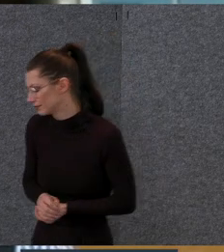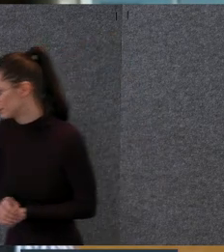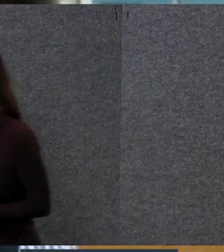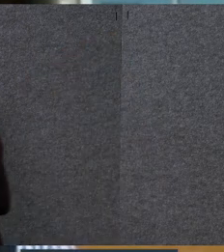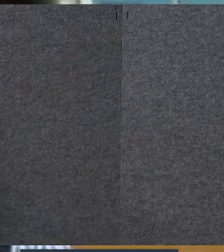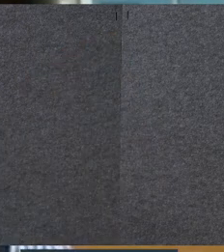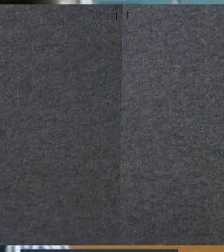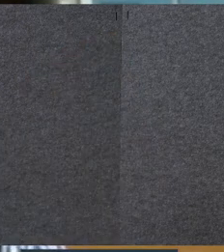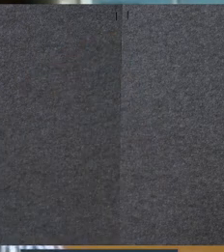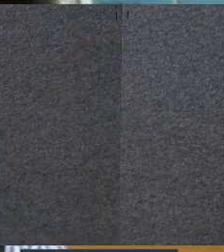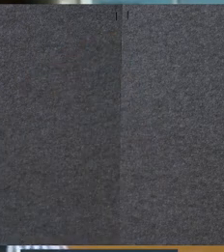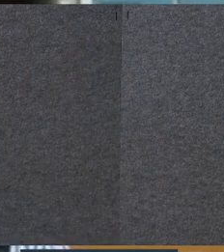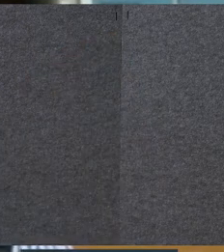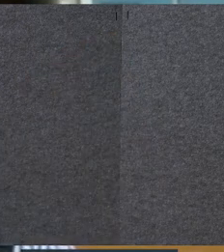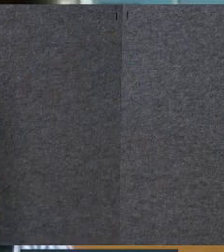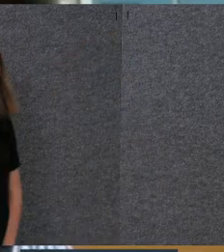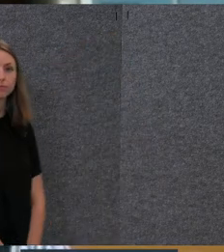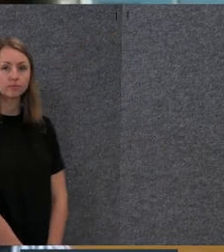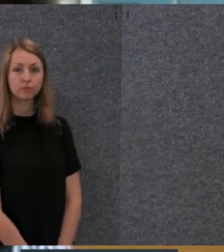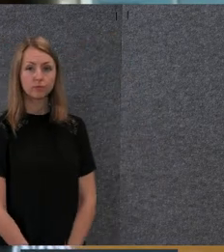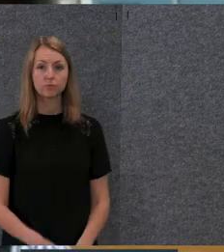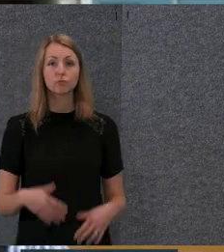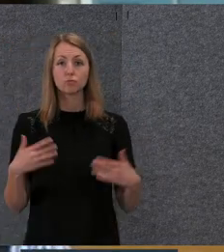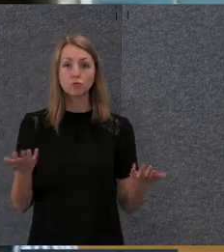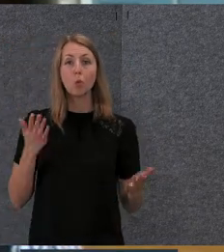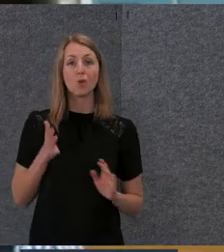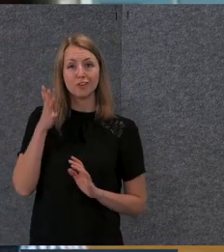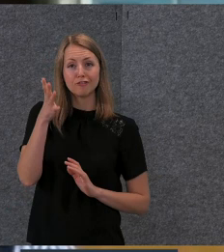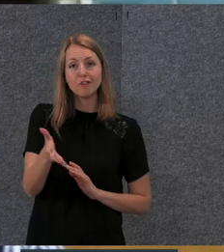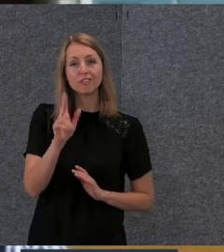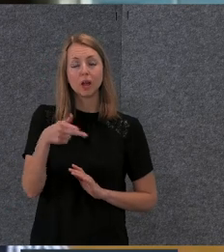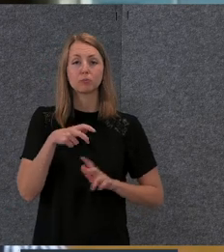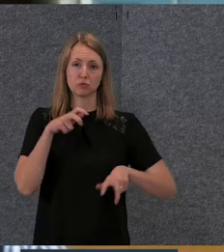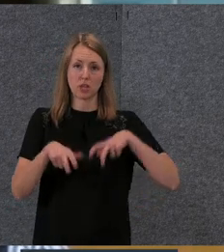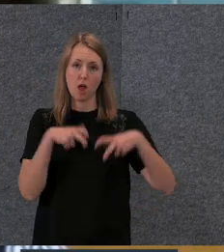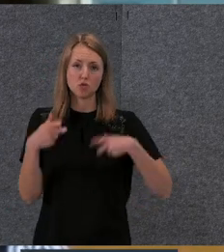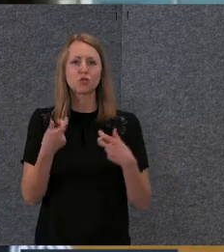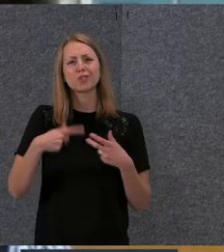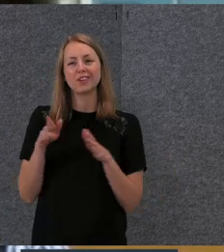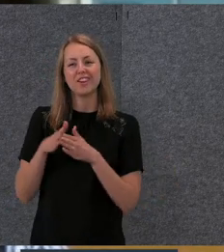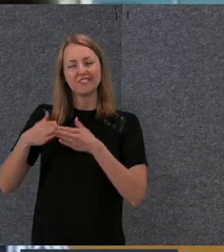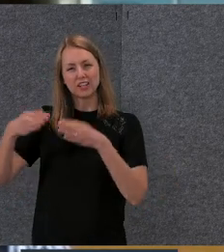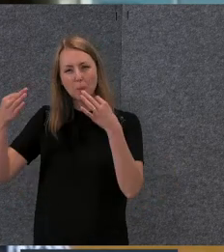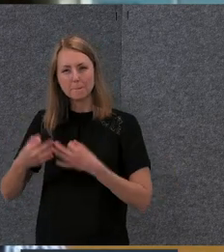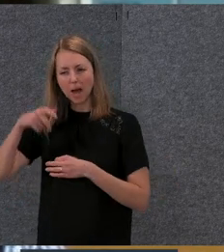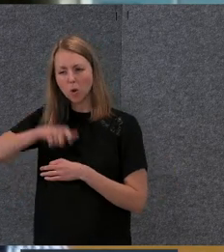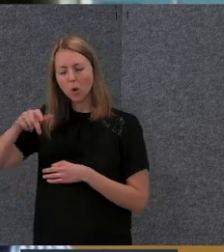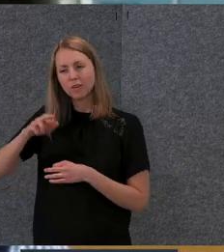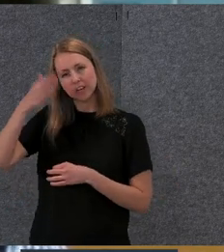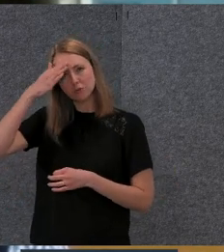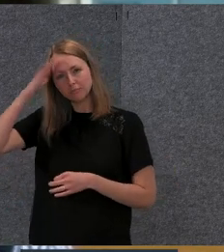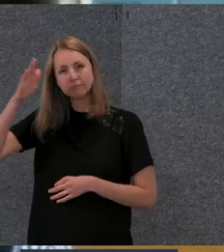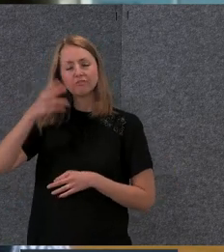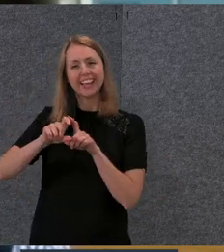5 Jahren am intensivsten werden ausschöpfen können und da dürfen wir nicht zurückstehen. Und da braucht die Fraktion auch Leute, die sich auskennen. Sie hat schon einige, aber sie kann sicher noch ein paar